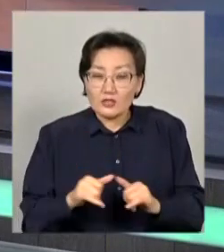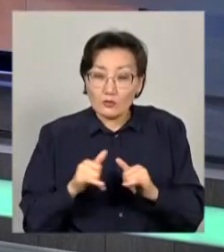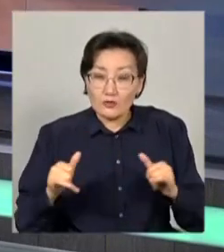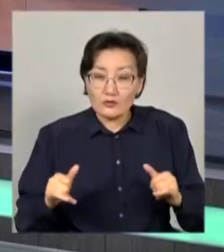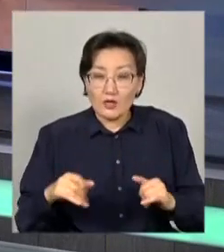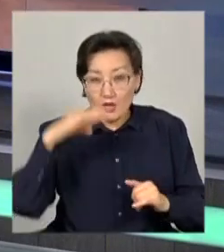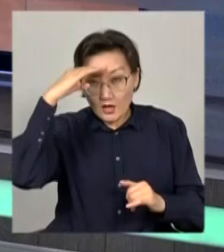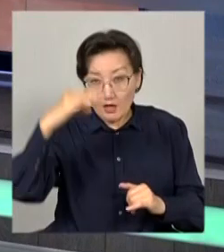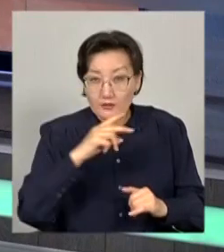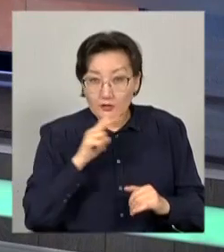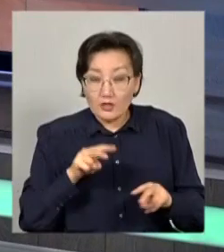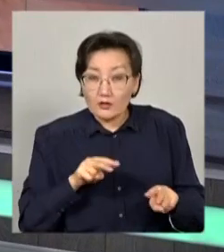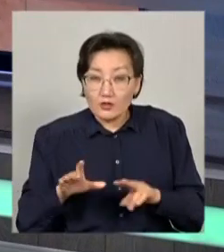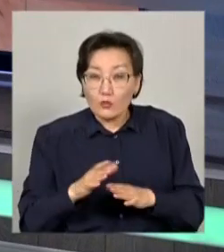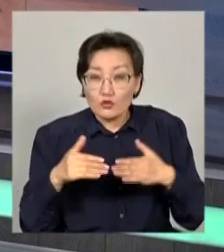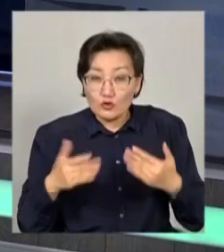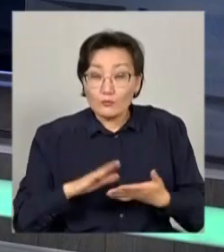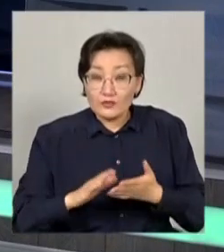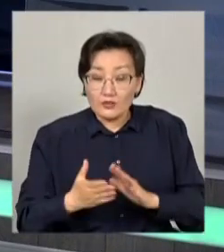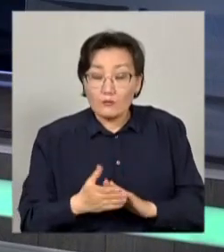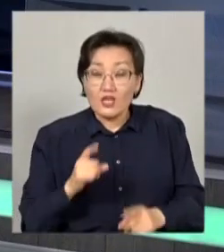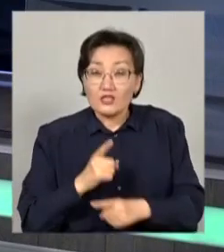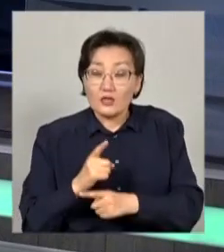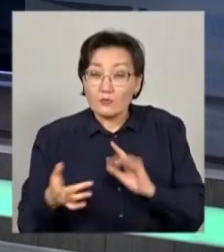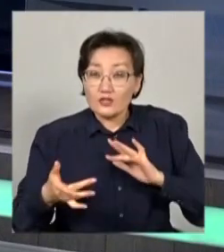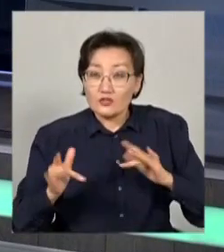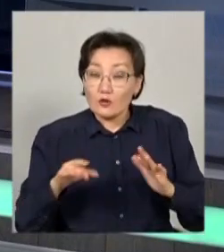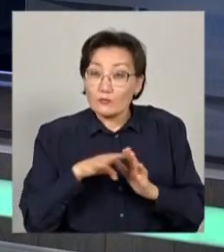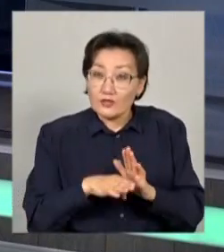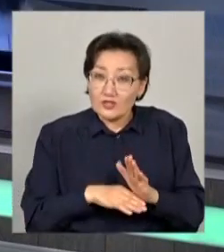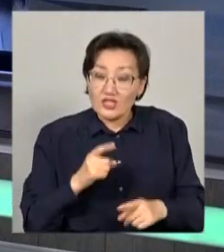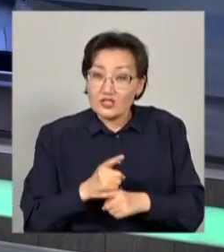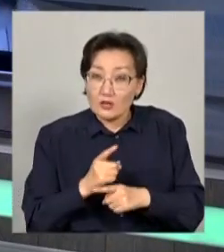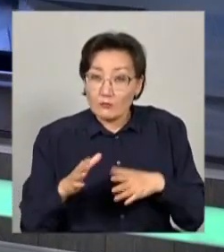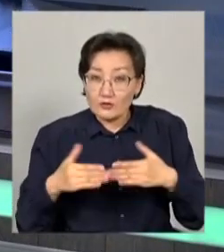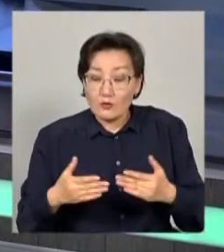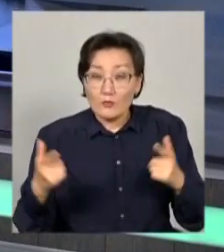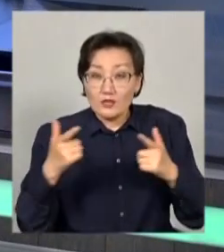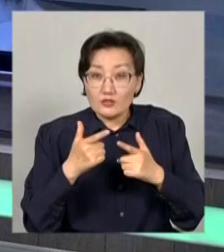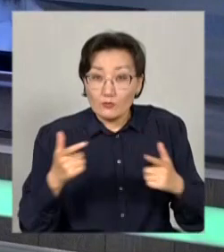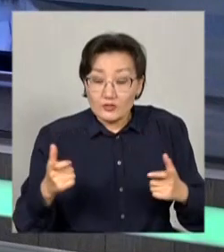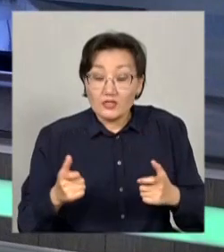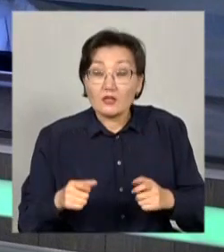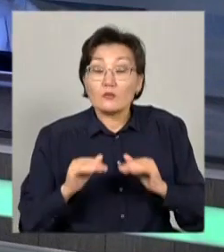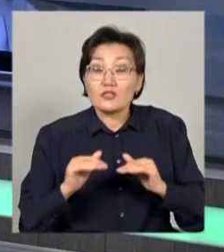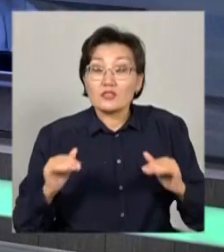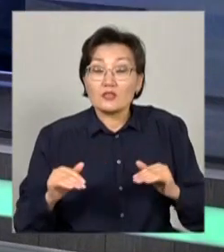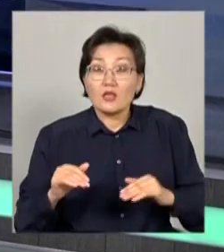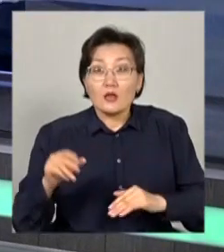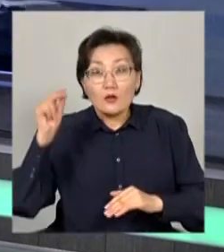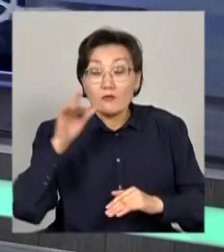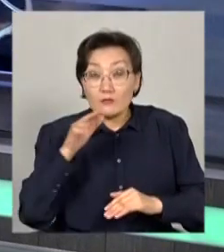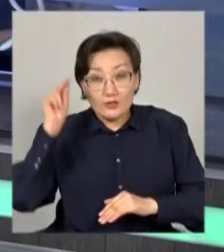қадағалау болмағандықтан олар үшін тіпті тыйым салынған сайттарға да шектеу жоқ. Бұған дейін ақпарат беттерінде оқушылардың сабақ